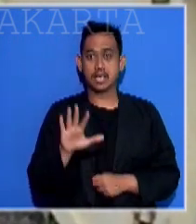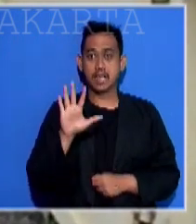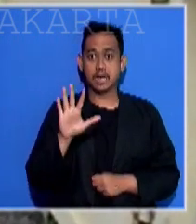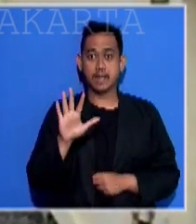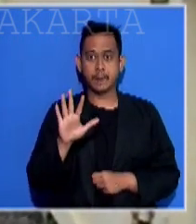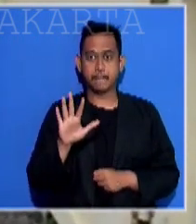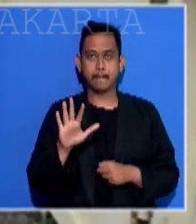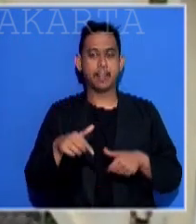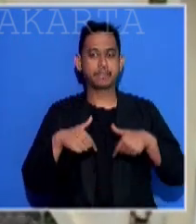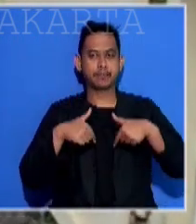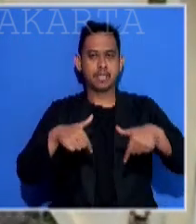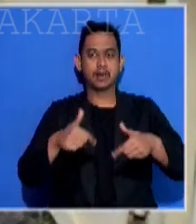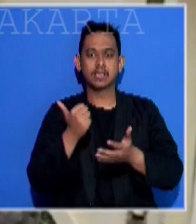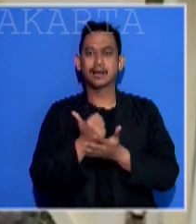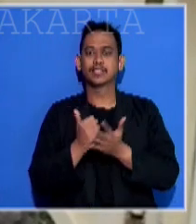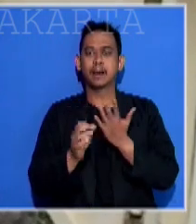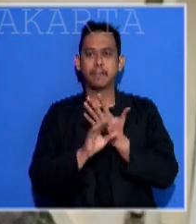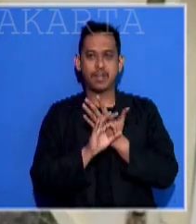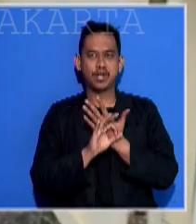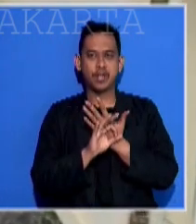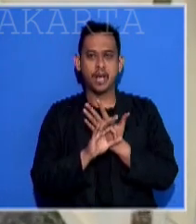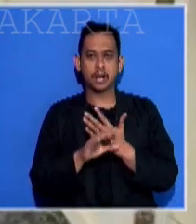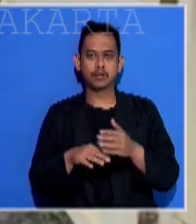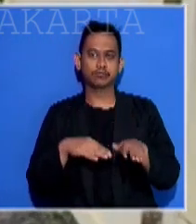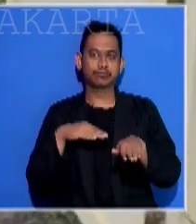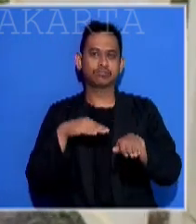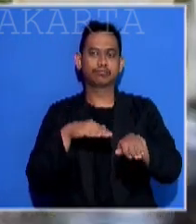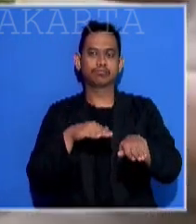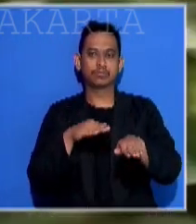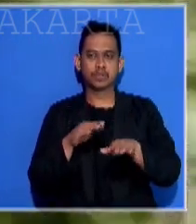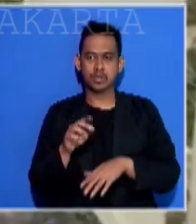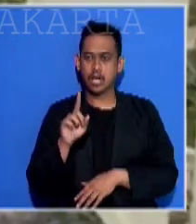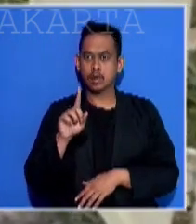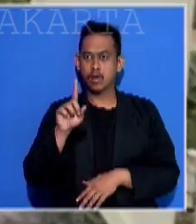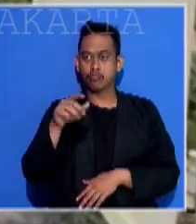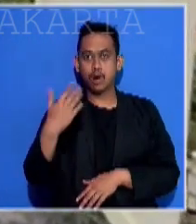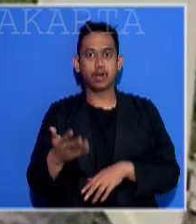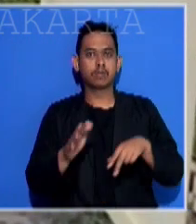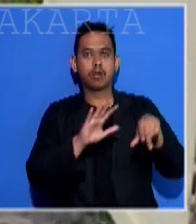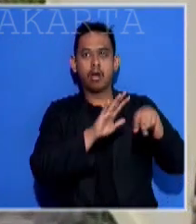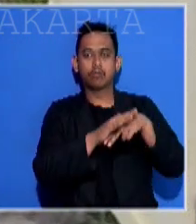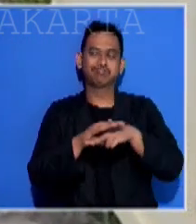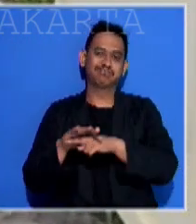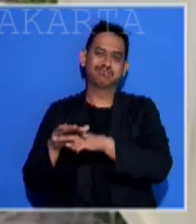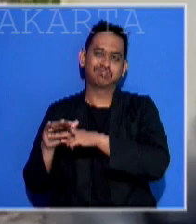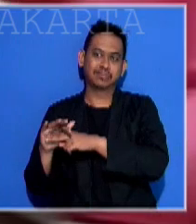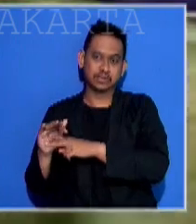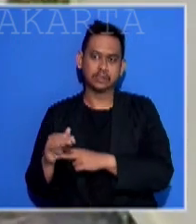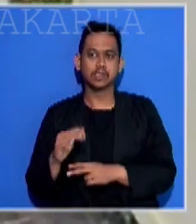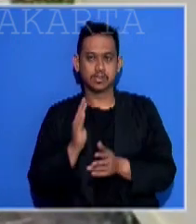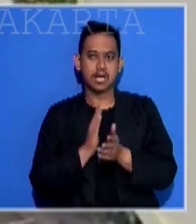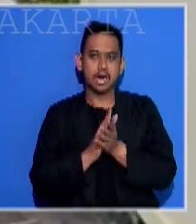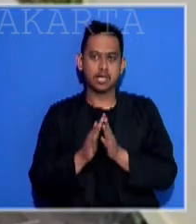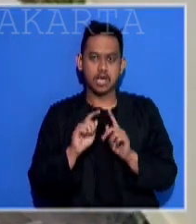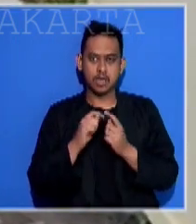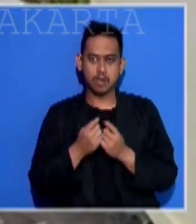lima bis rombongan dari Temanggung, ini salah satu terseret ombak. Kemudian tindakan personil sudah berusaha